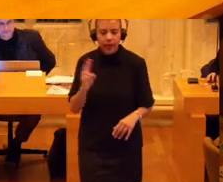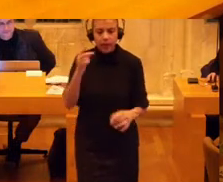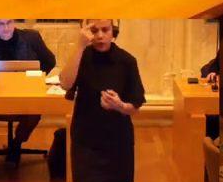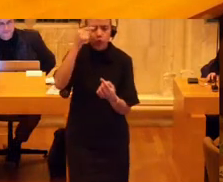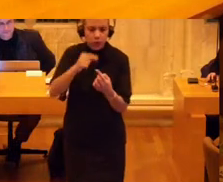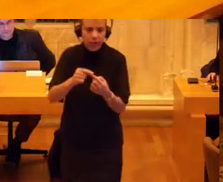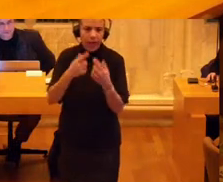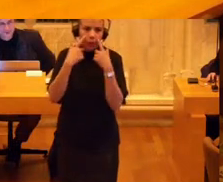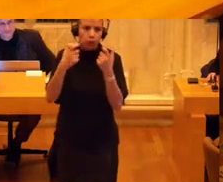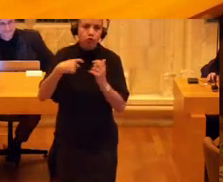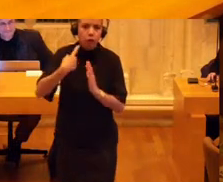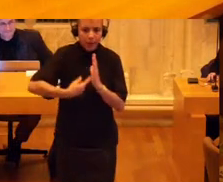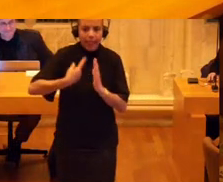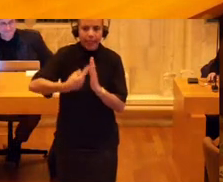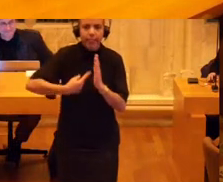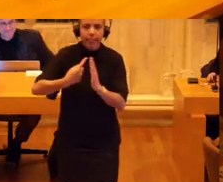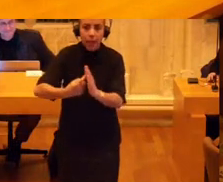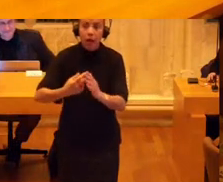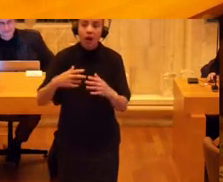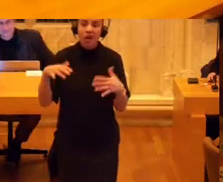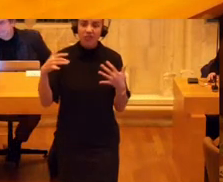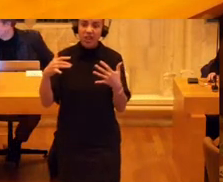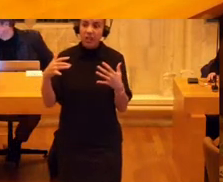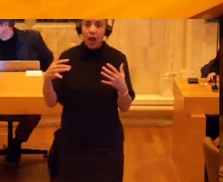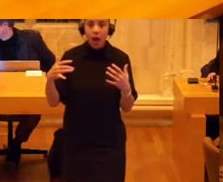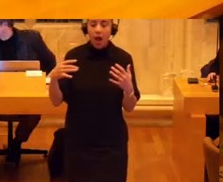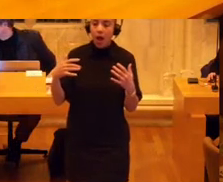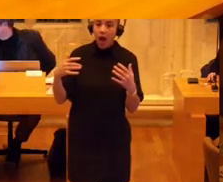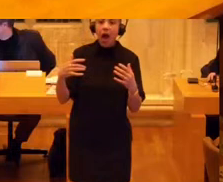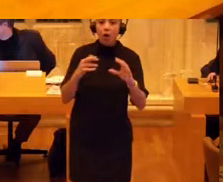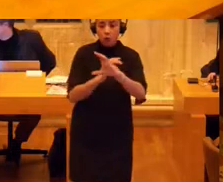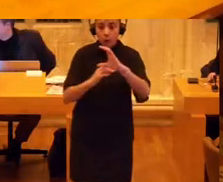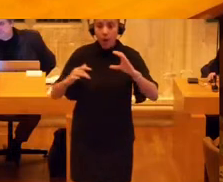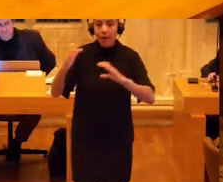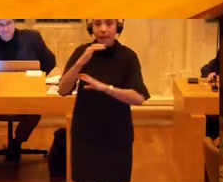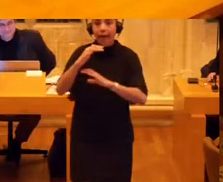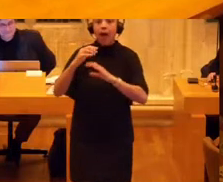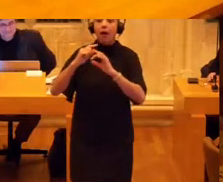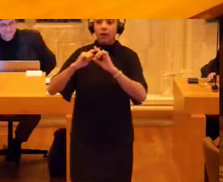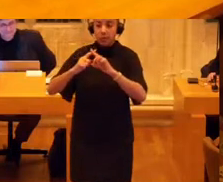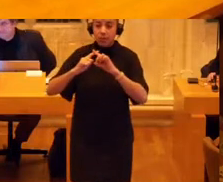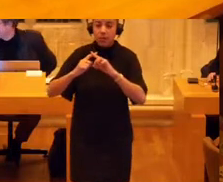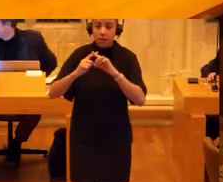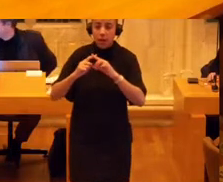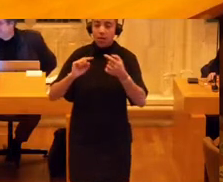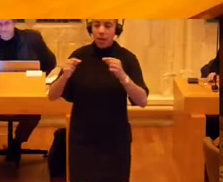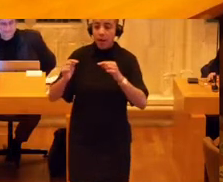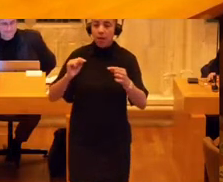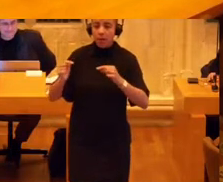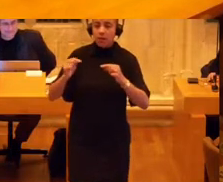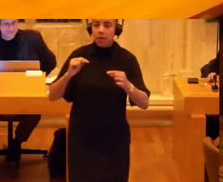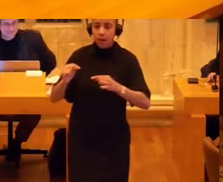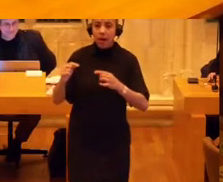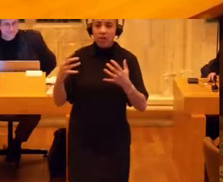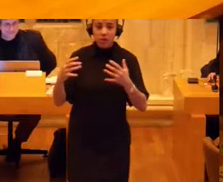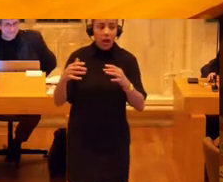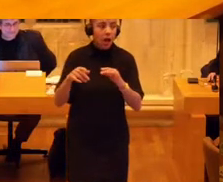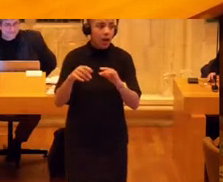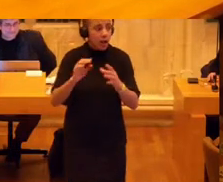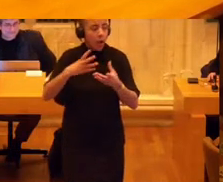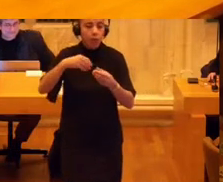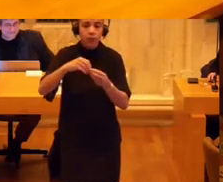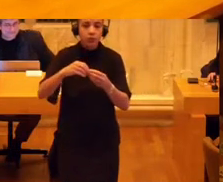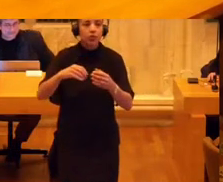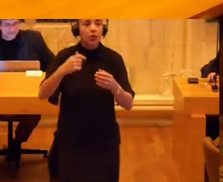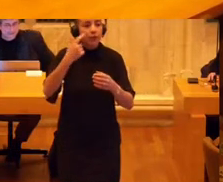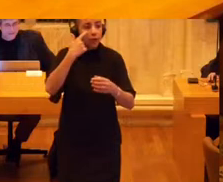il faut le répéter, a fait l'objet de discussions à l'échelle intercommunale avec des zonages qui sont présents sur la ville de Caen, mais pas que. Donc on est aussi sur un